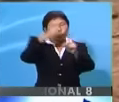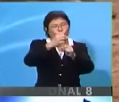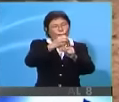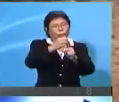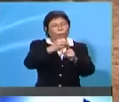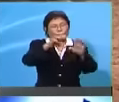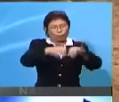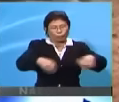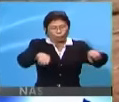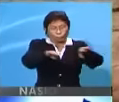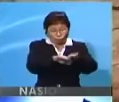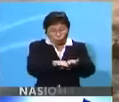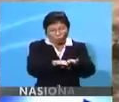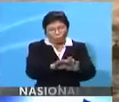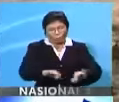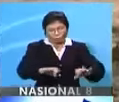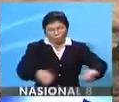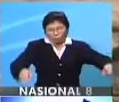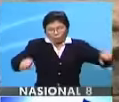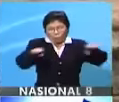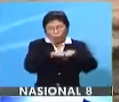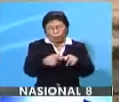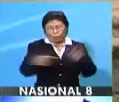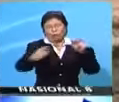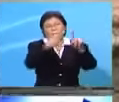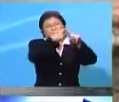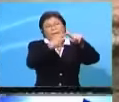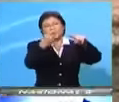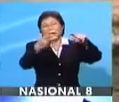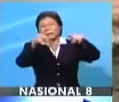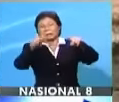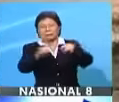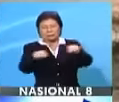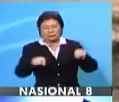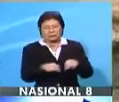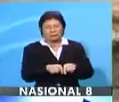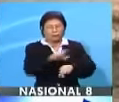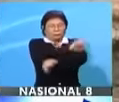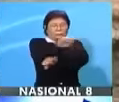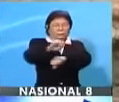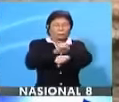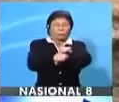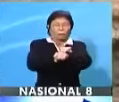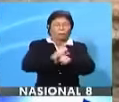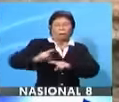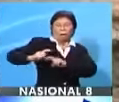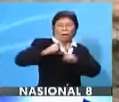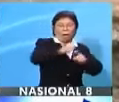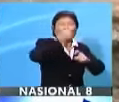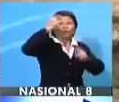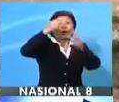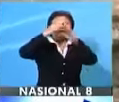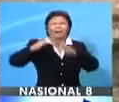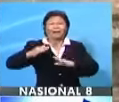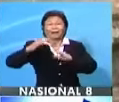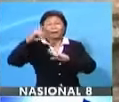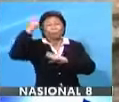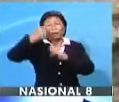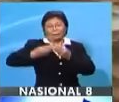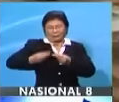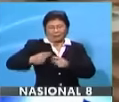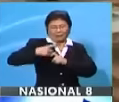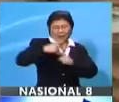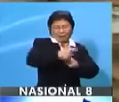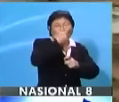pengembumian tersebut. Kawasan seluas kira-kira setengah hektar itu merupakan kawasan sawah yang diwakafkan oleh Tuan Tanah untuk dijadikan